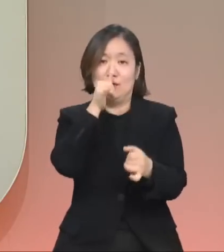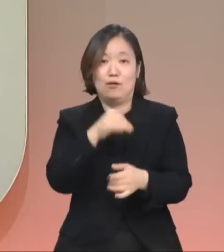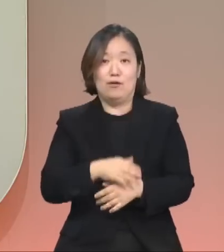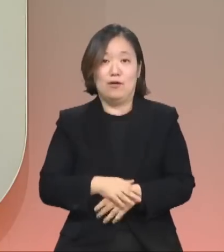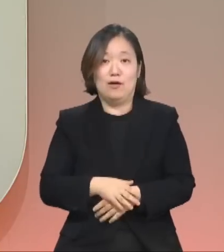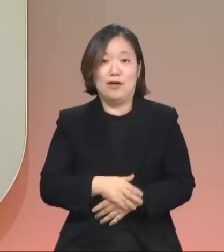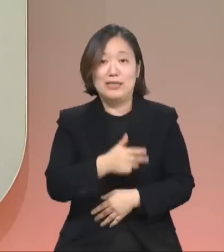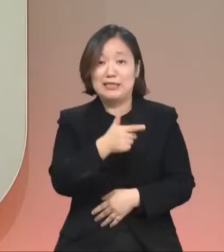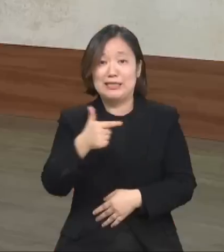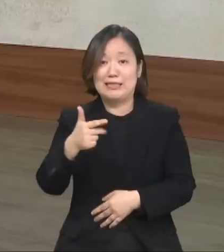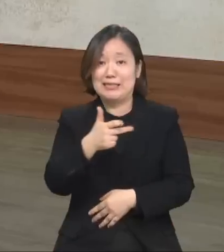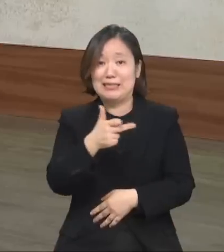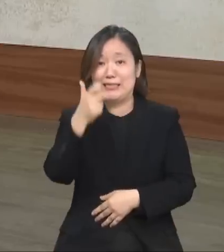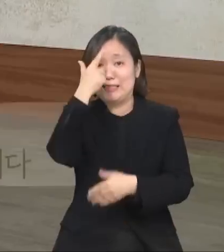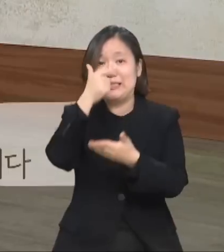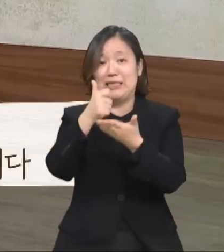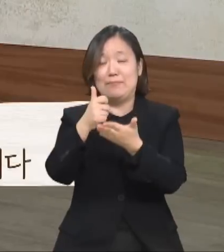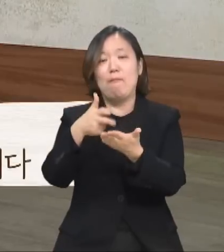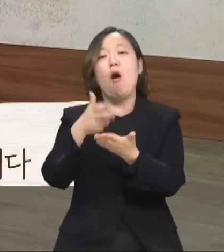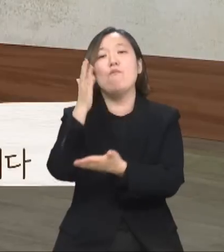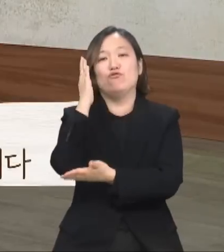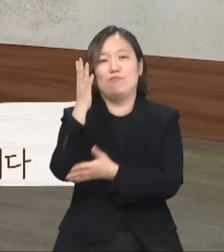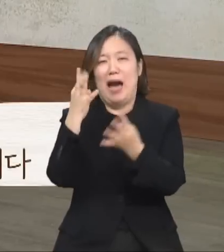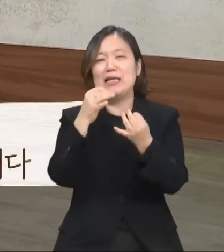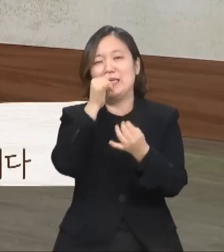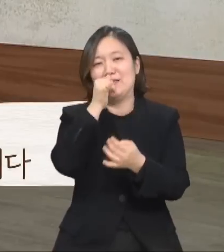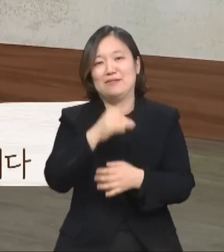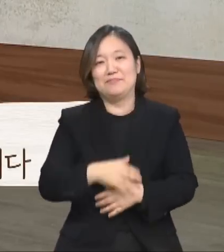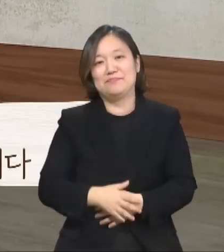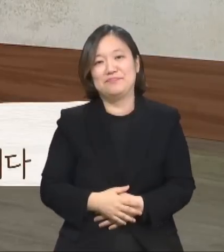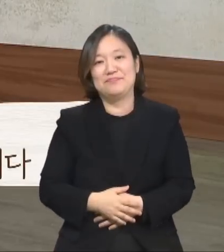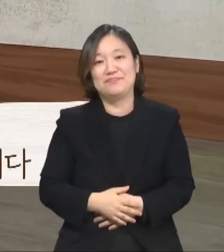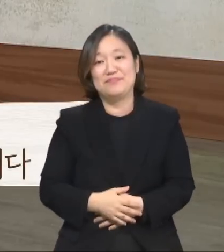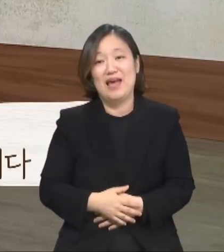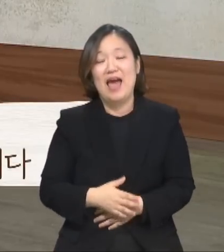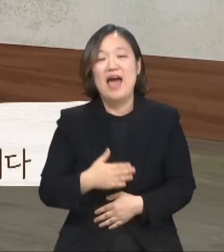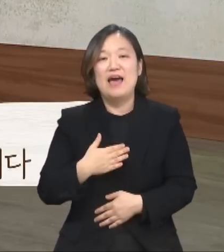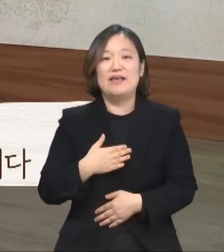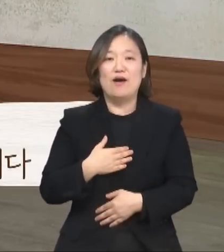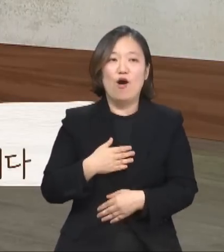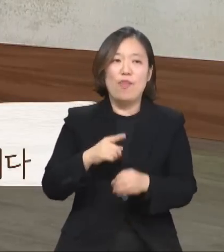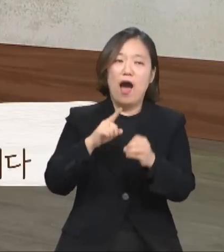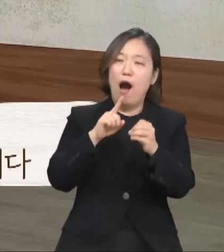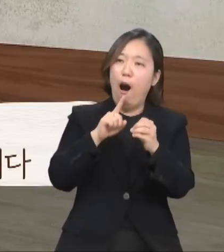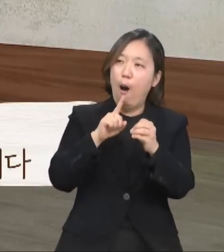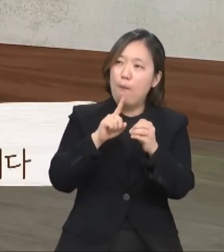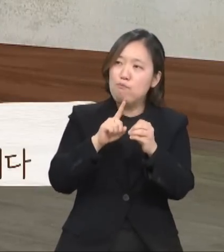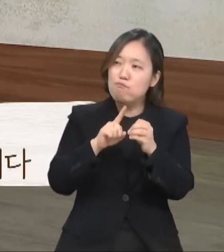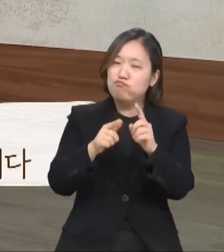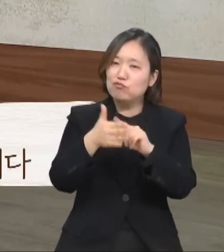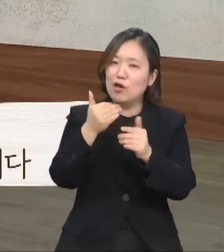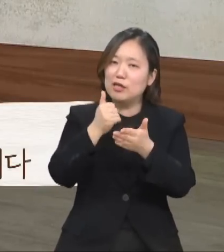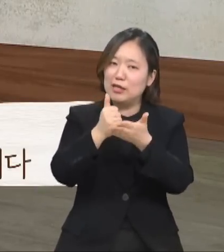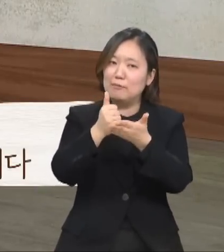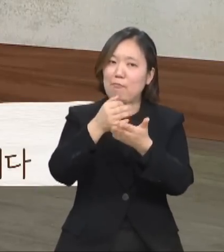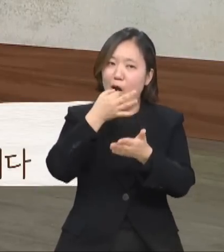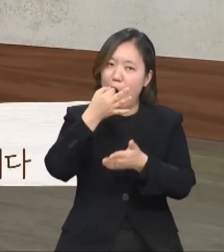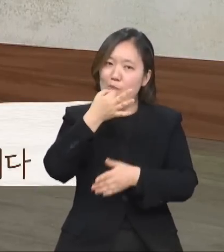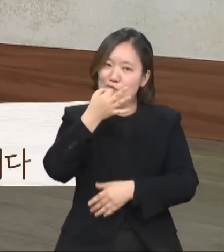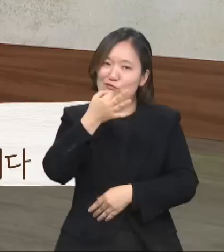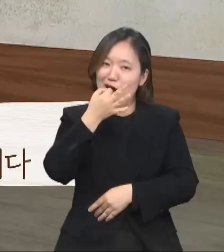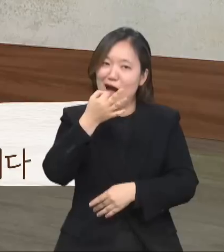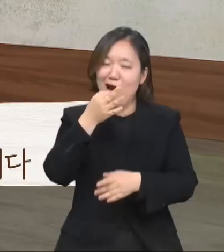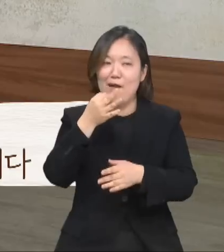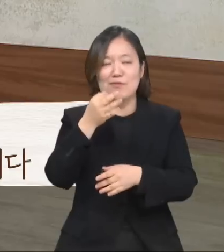여러분 그리고 불경을 듣거나 염불을 하면서 잠이